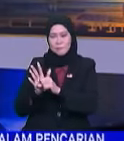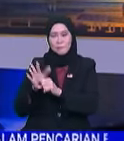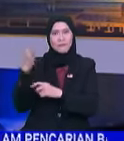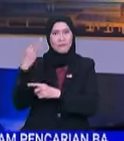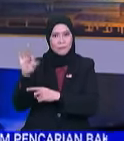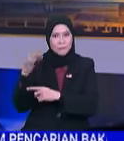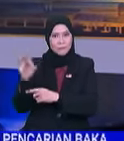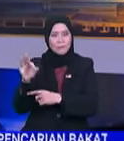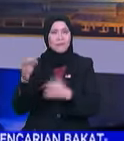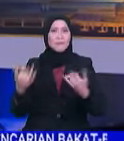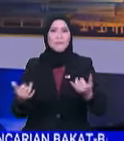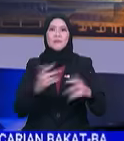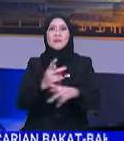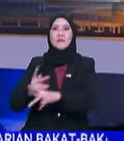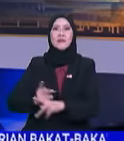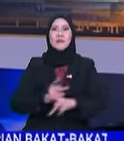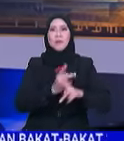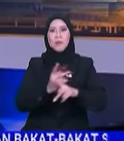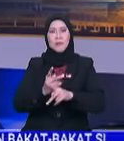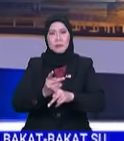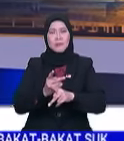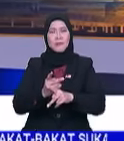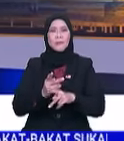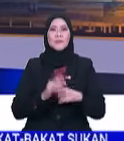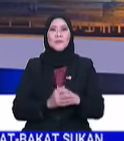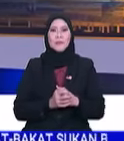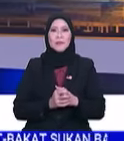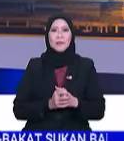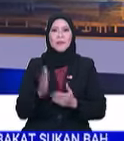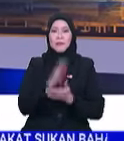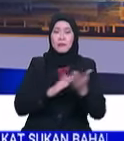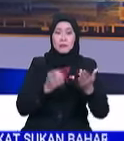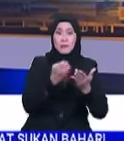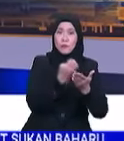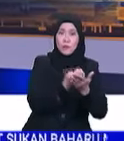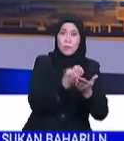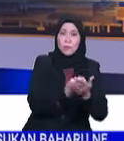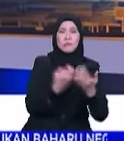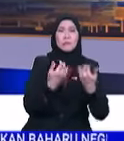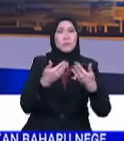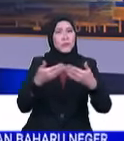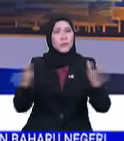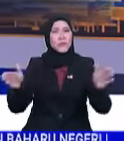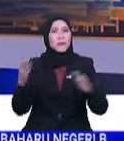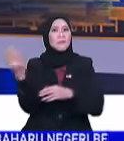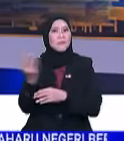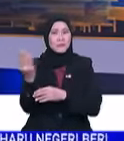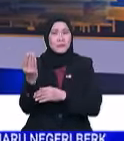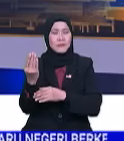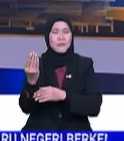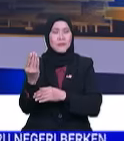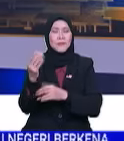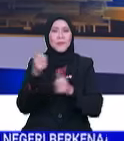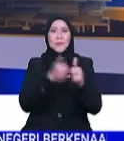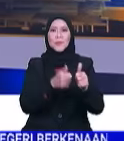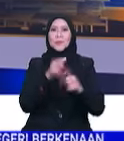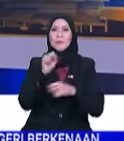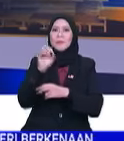COVID-19 yang terkawal di wilayah tersebut. Beberapa sektor ekonomi juga kembali beroperasi seperti biasa berlandaskan